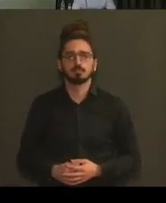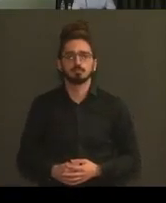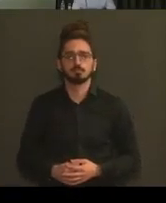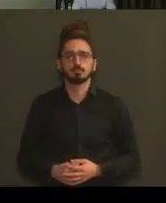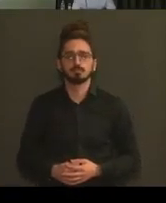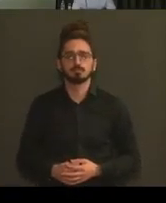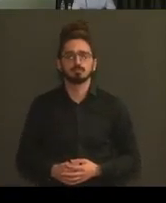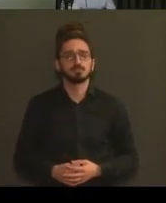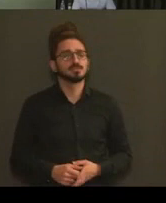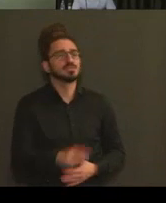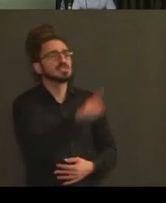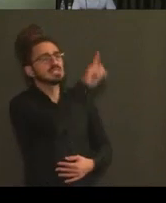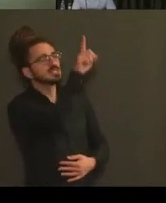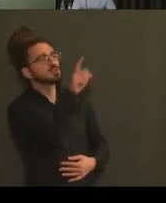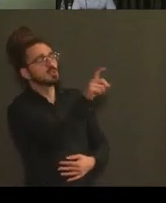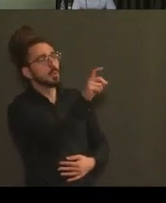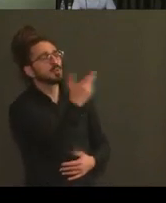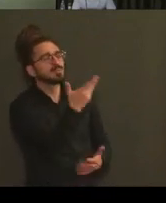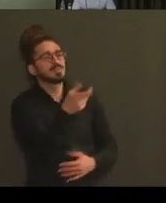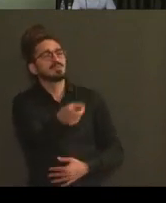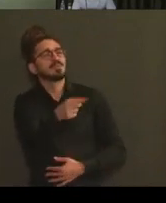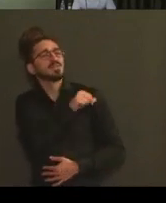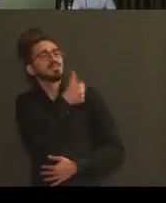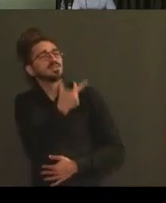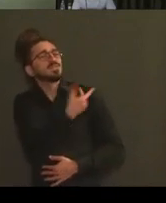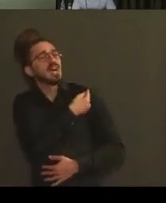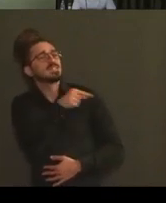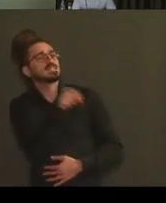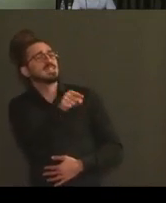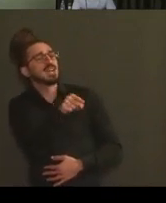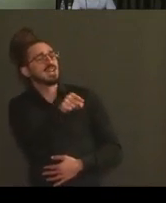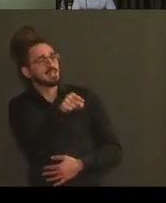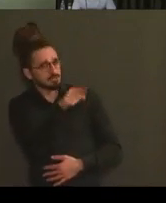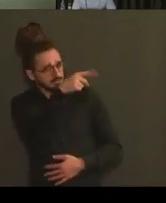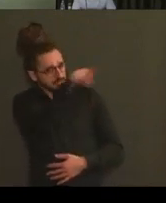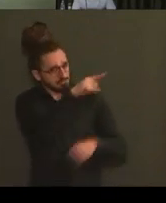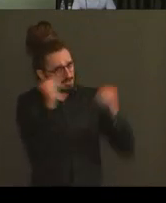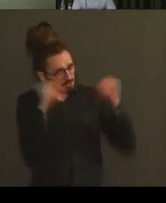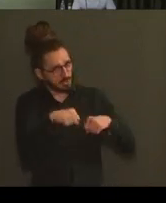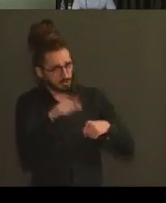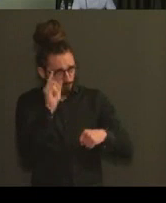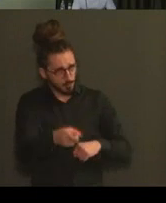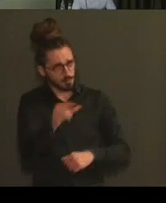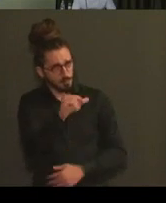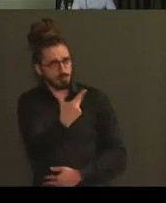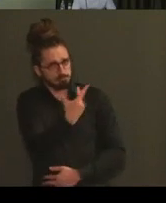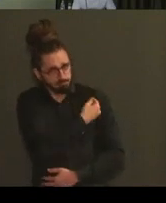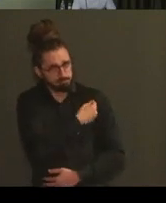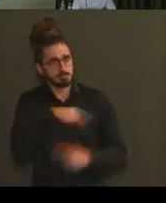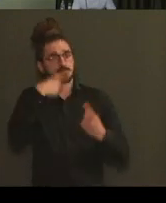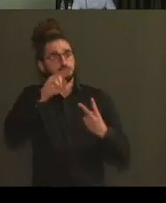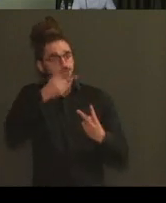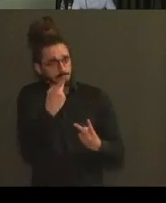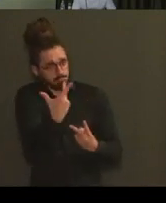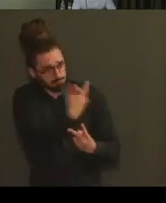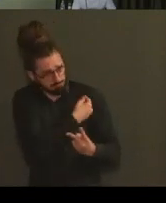Concernant la vaccination, confirmez-vous le maintien des 2 doses systématiques en Belgique, contrairement à la France qui